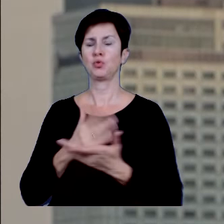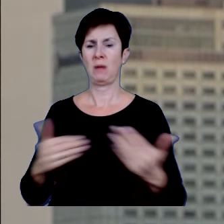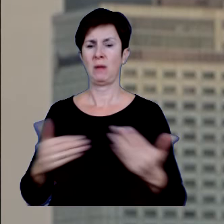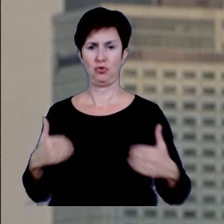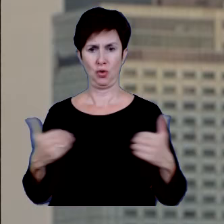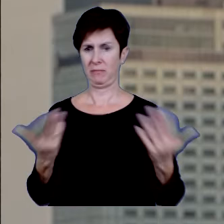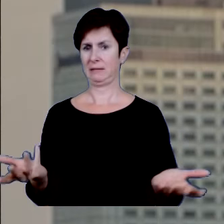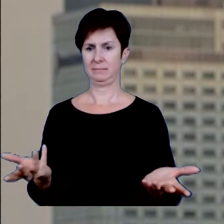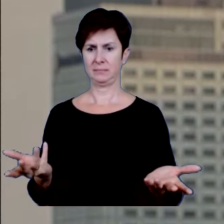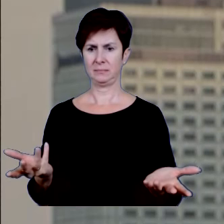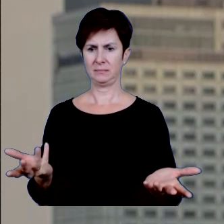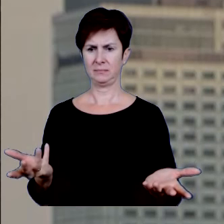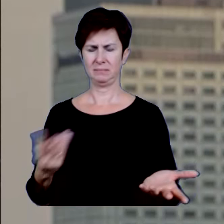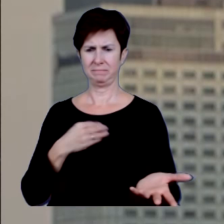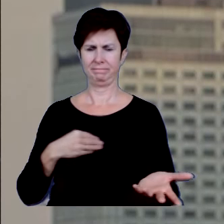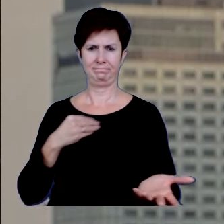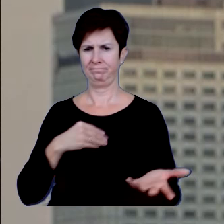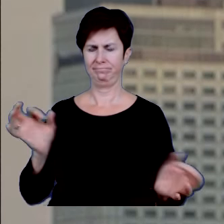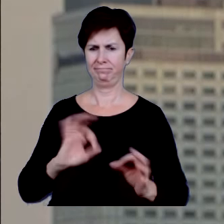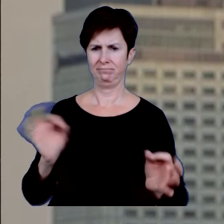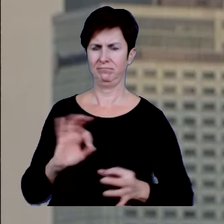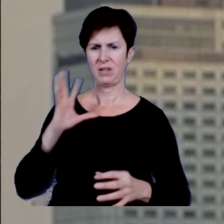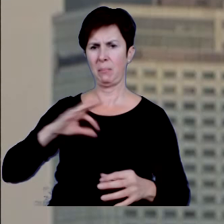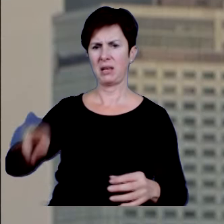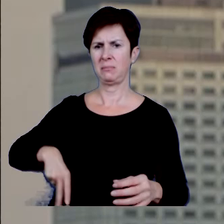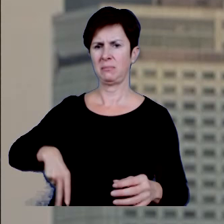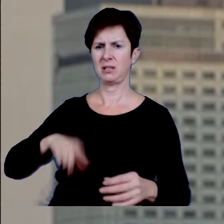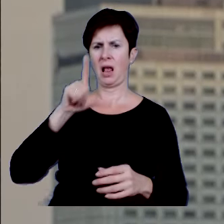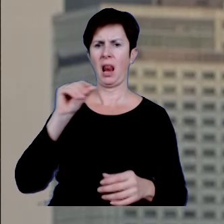żenujące wyskoki pani minister Leszczyny, która nauczona jakiegoś